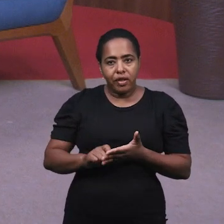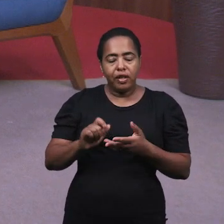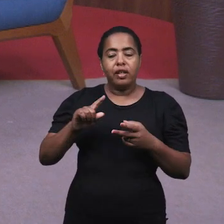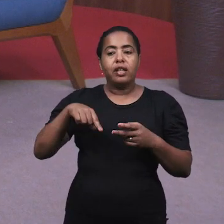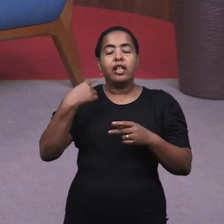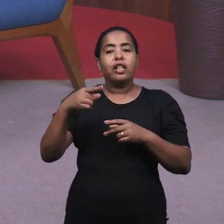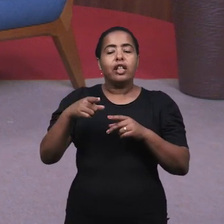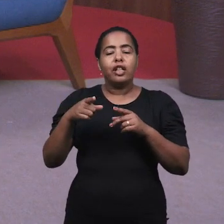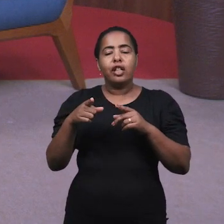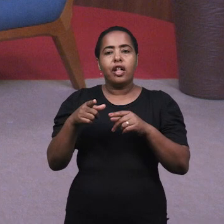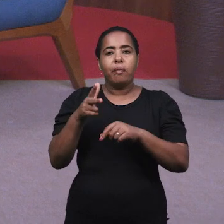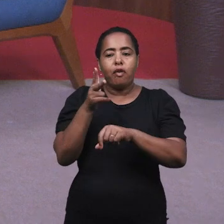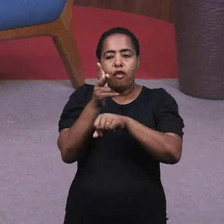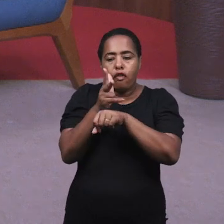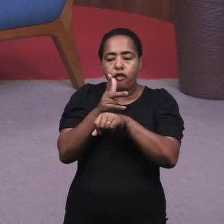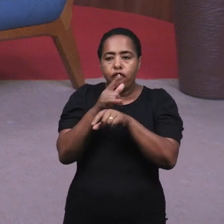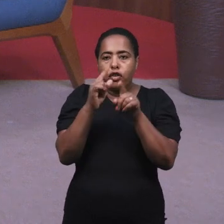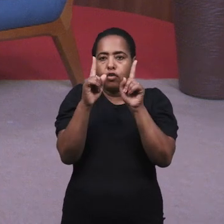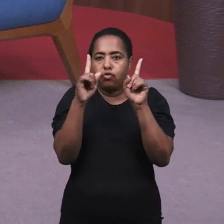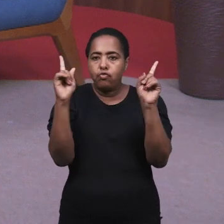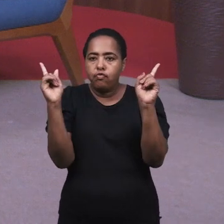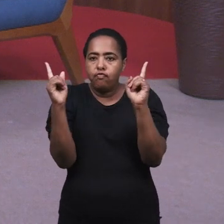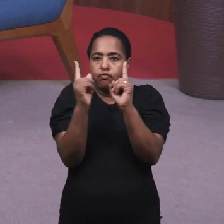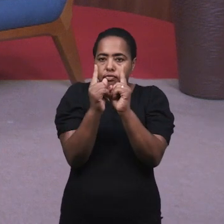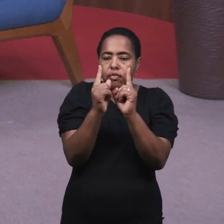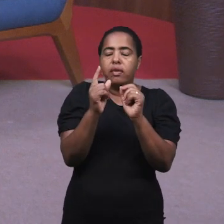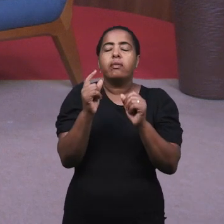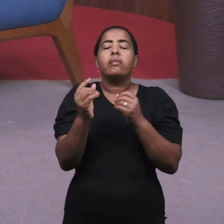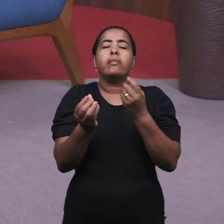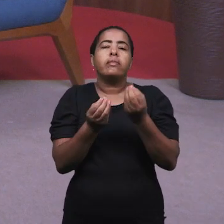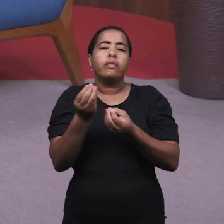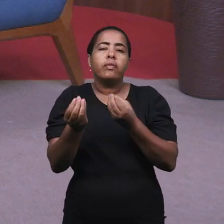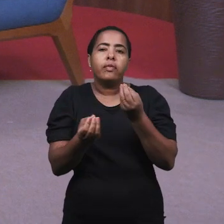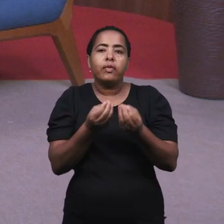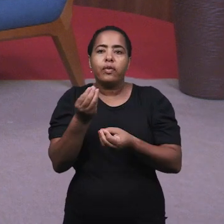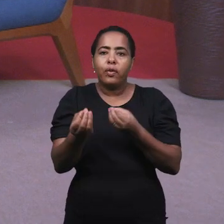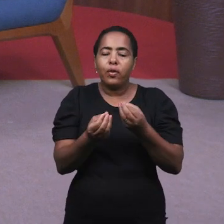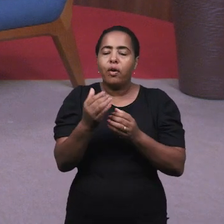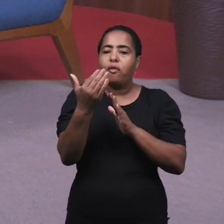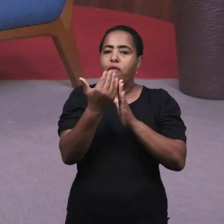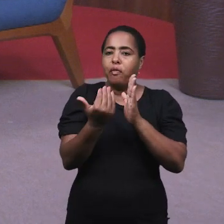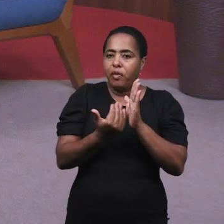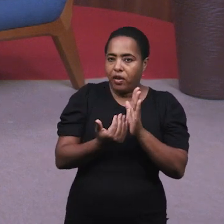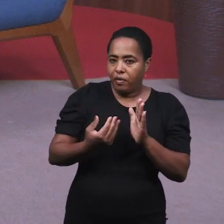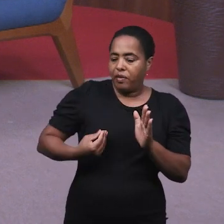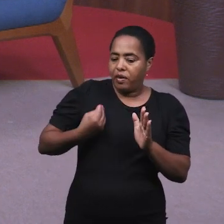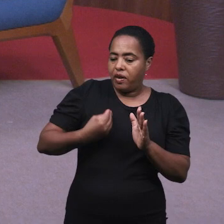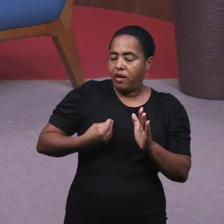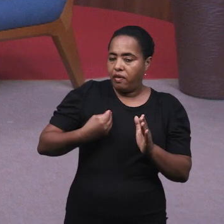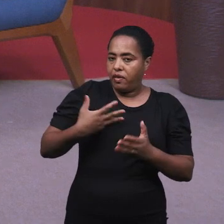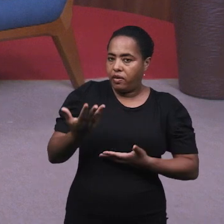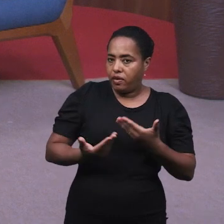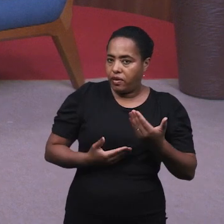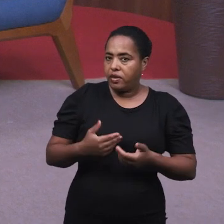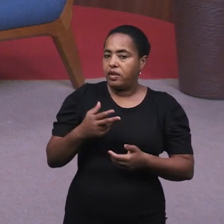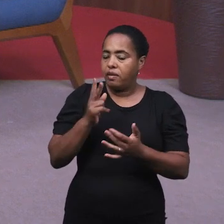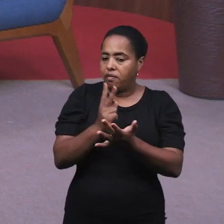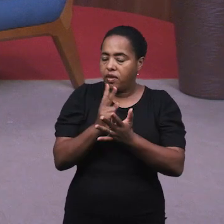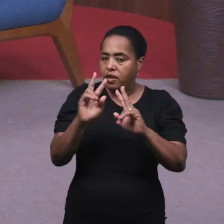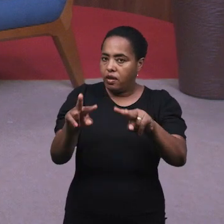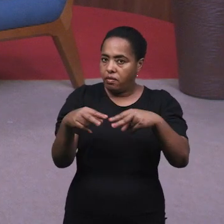qui nous ont été envoyés. Nous allons présenter deux messages écrits et deux vidéos courtes afin que vous